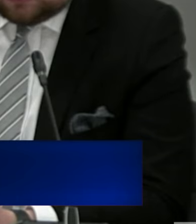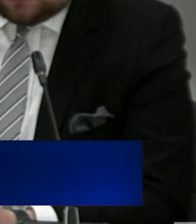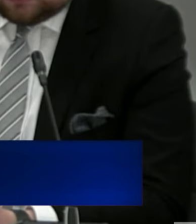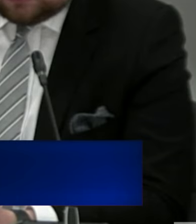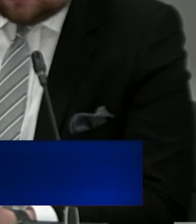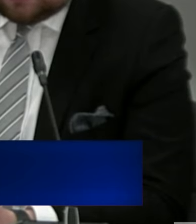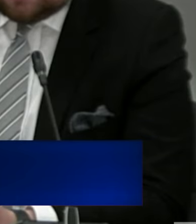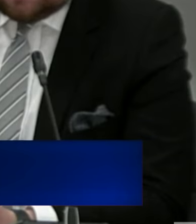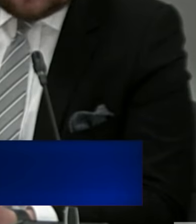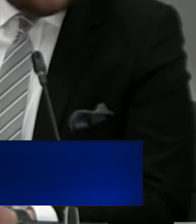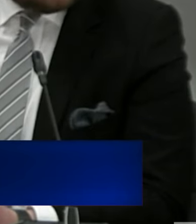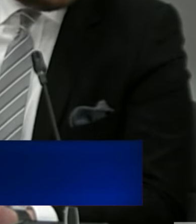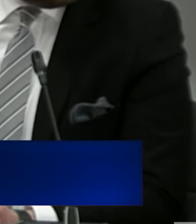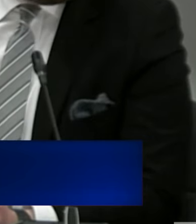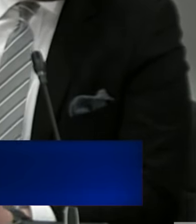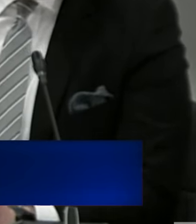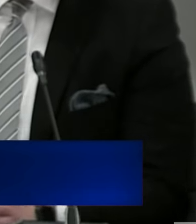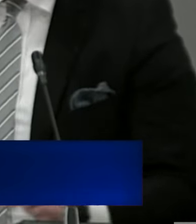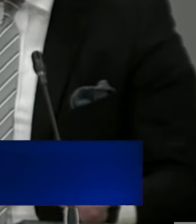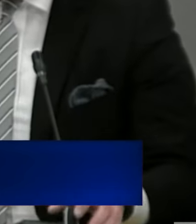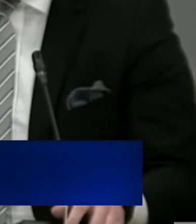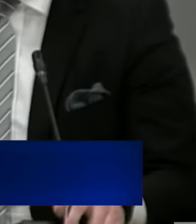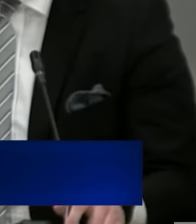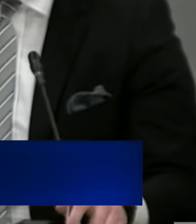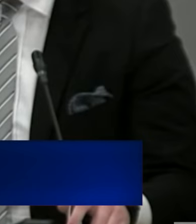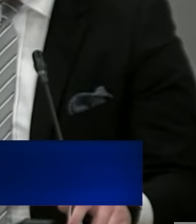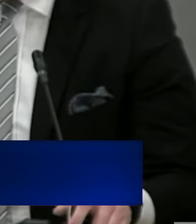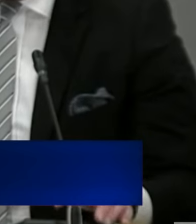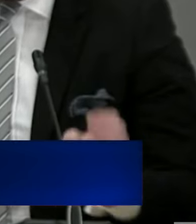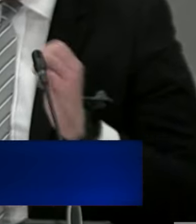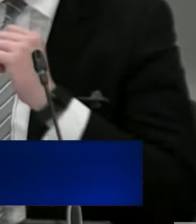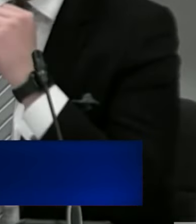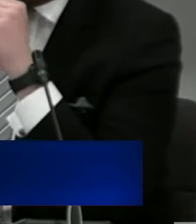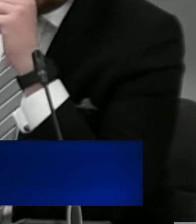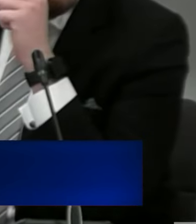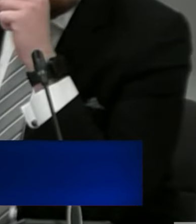Kontynuując, cytat z pana ministra Mariusza Kamińskiego, właśnie z tegoż audytu,